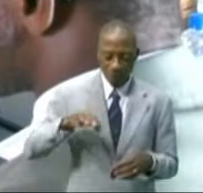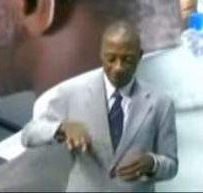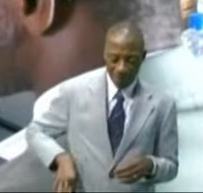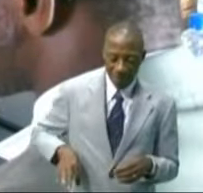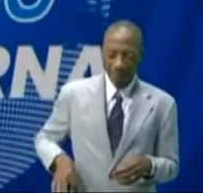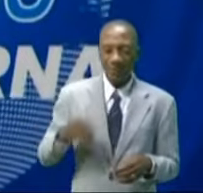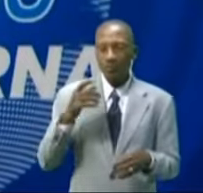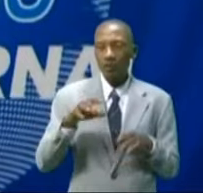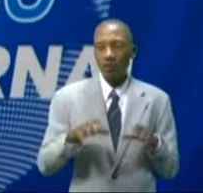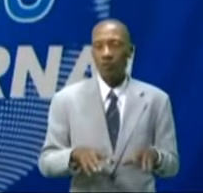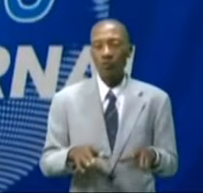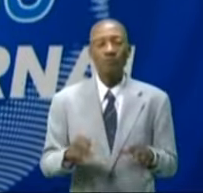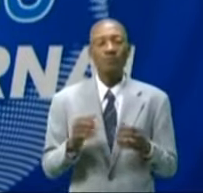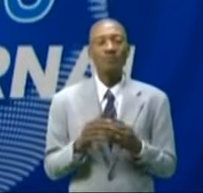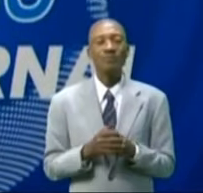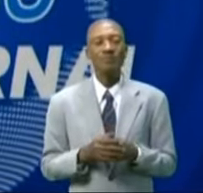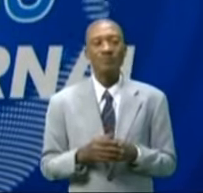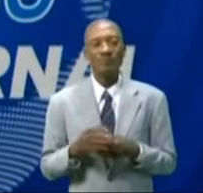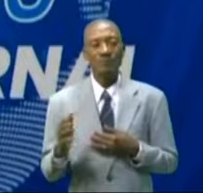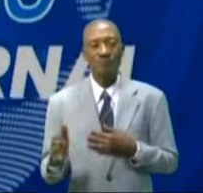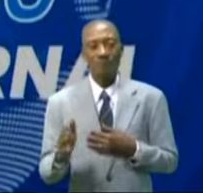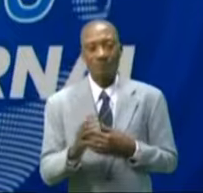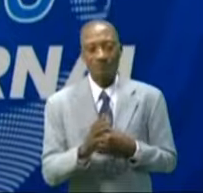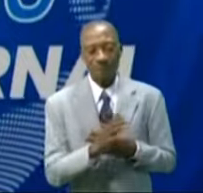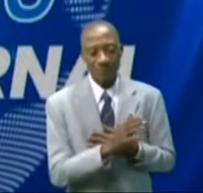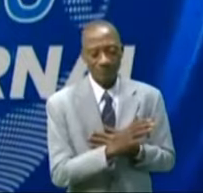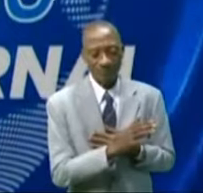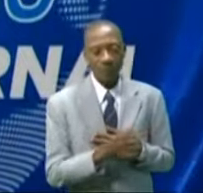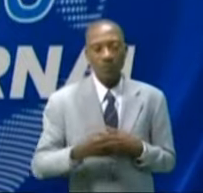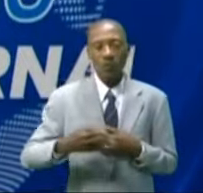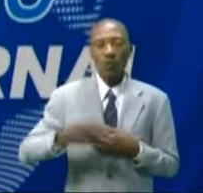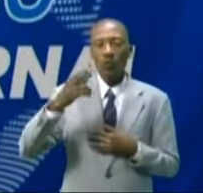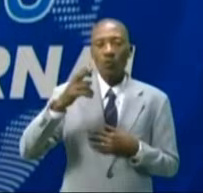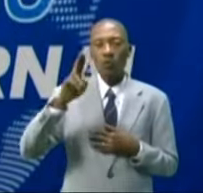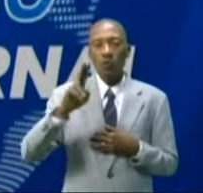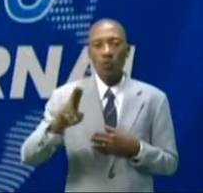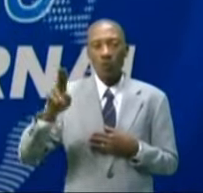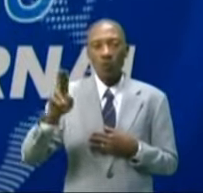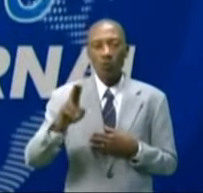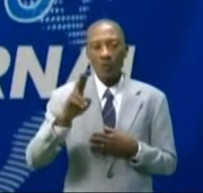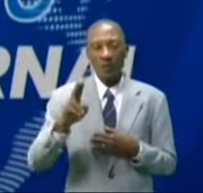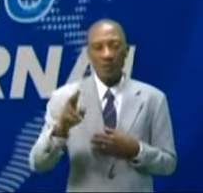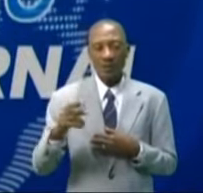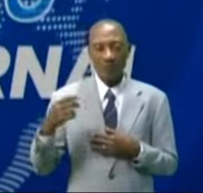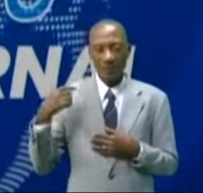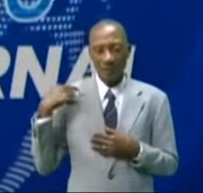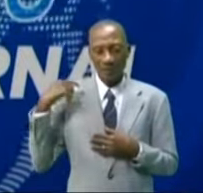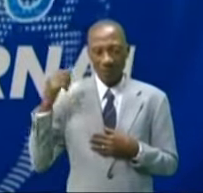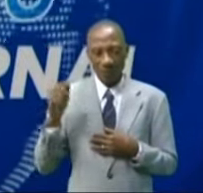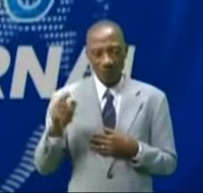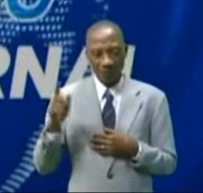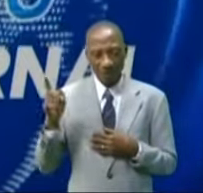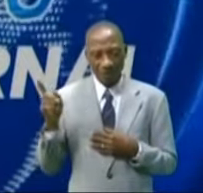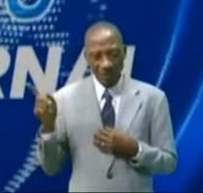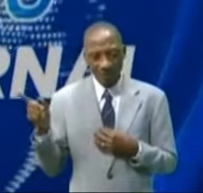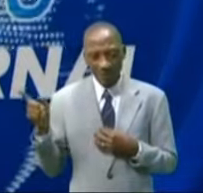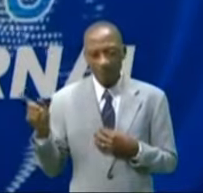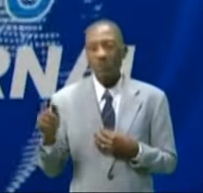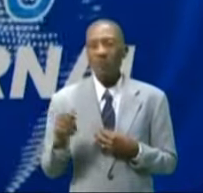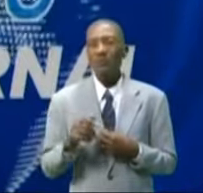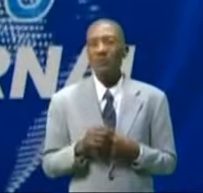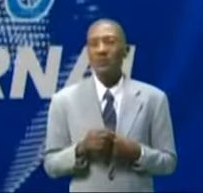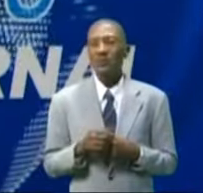forums. L'exécutif provincial du Haut-Ouélé vient de déposer les projets des 10 portant reddition des comptes du budget